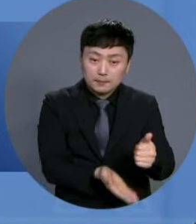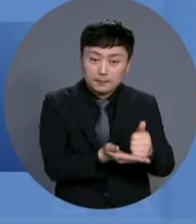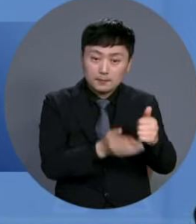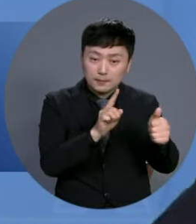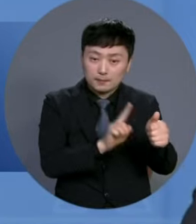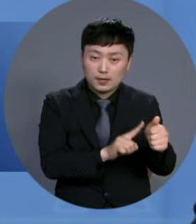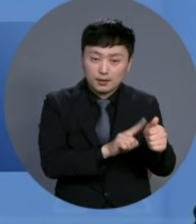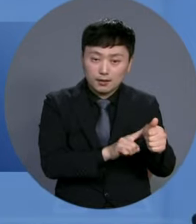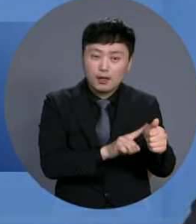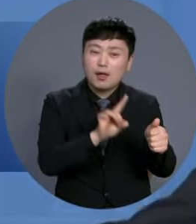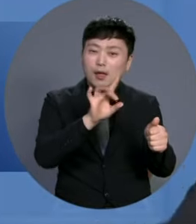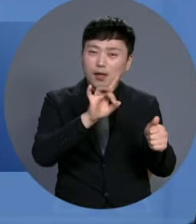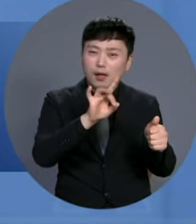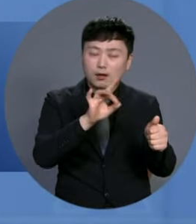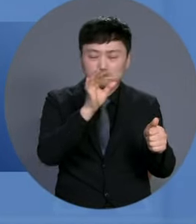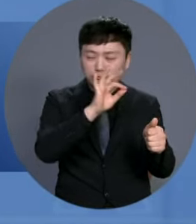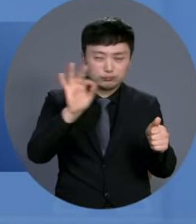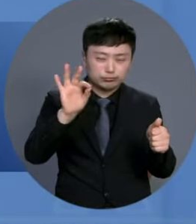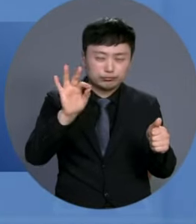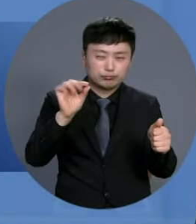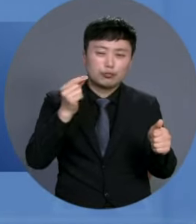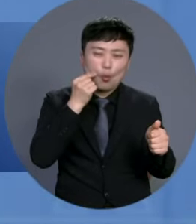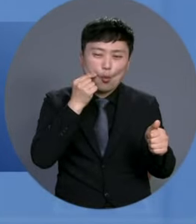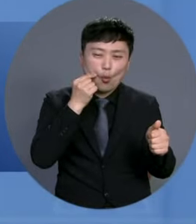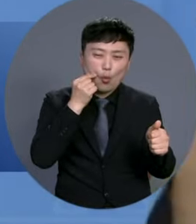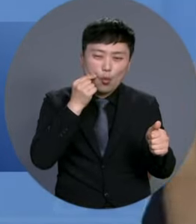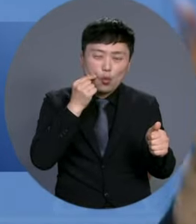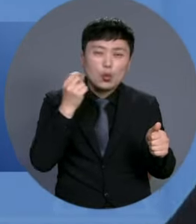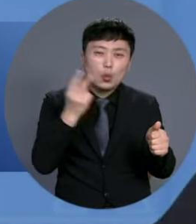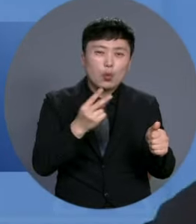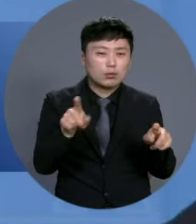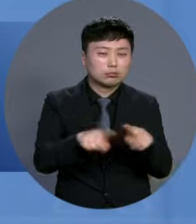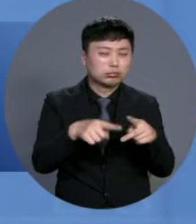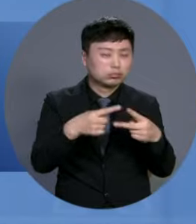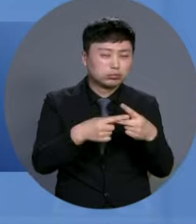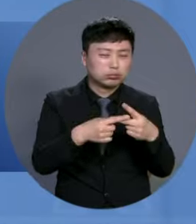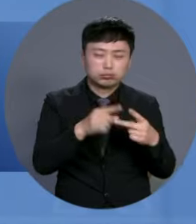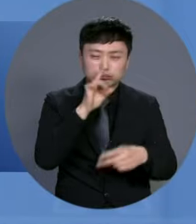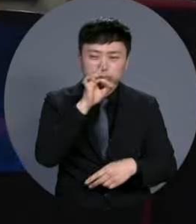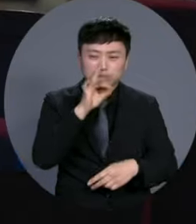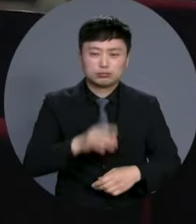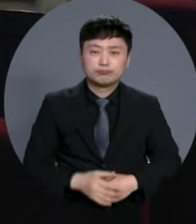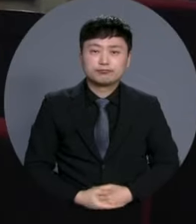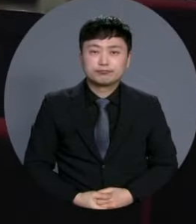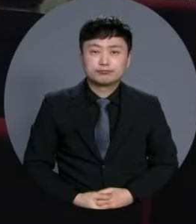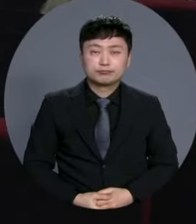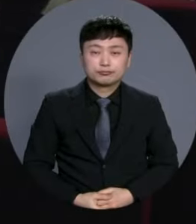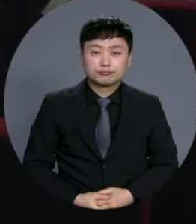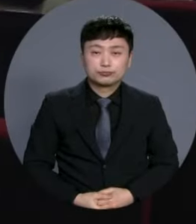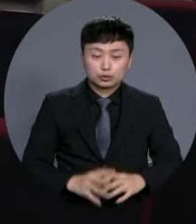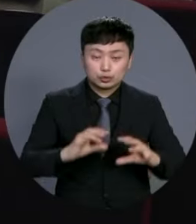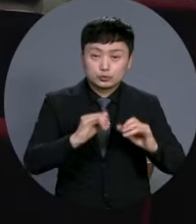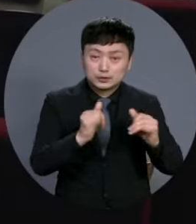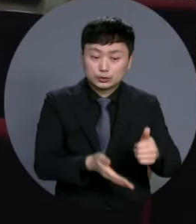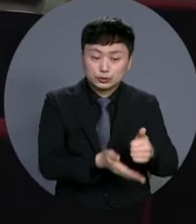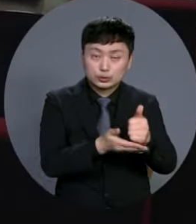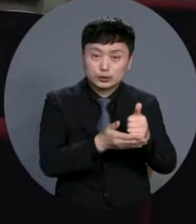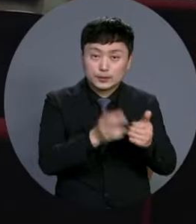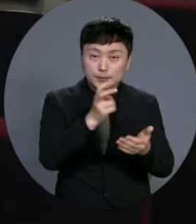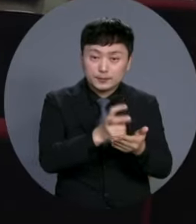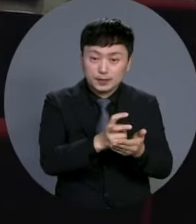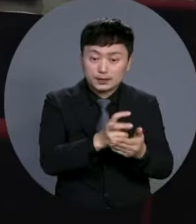단수 추천 의결을 받아들일 수도 없고 이해할 수도 없습니다. 국민 추천제 방식으로